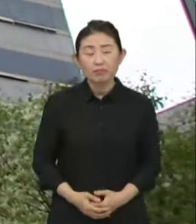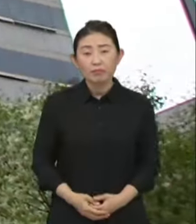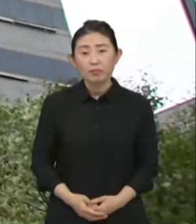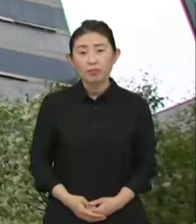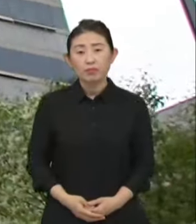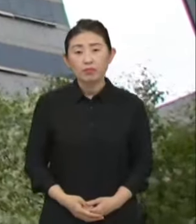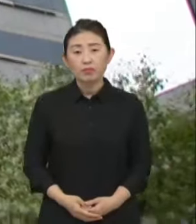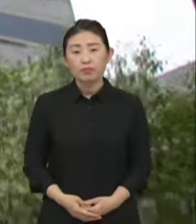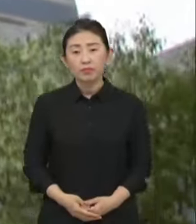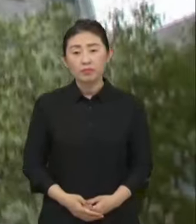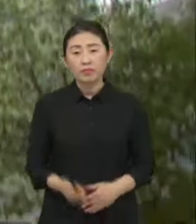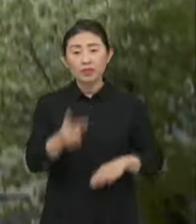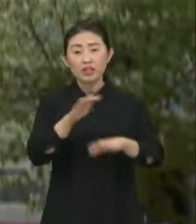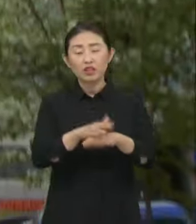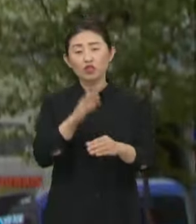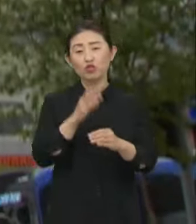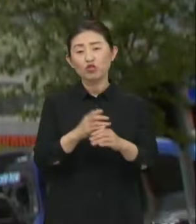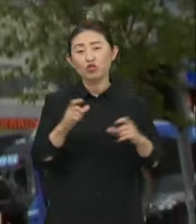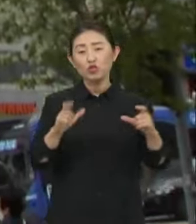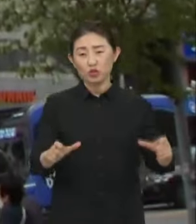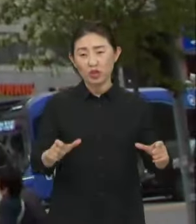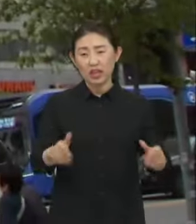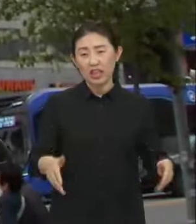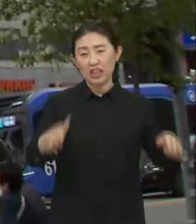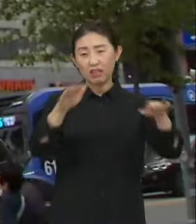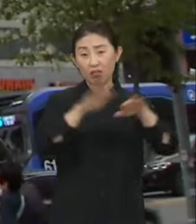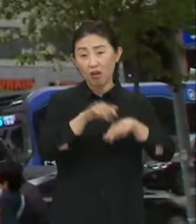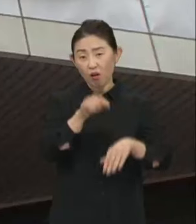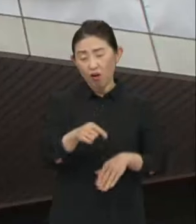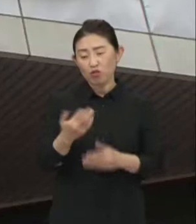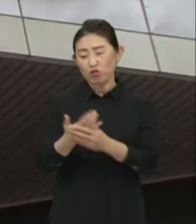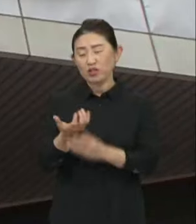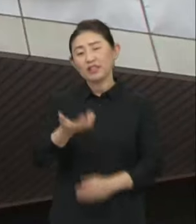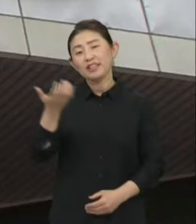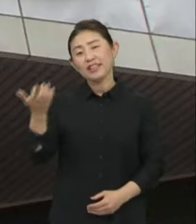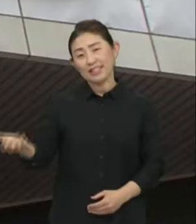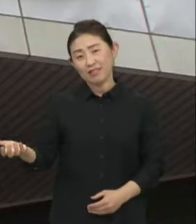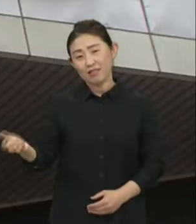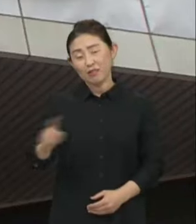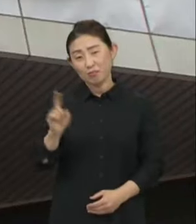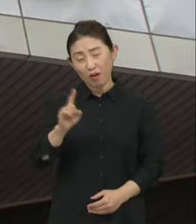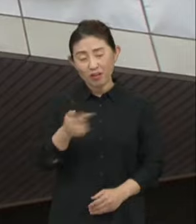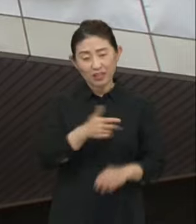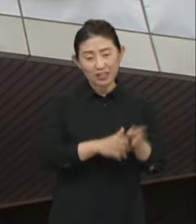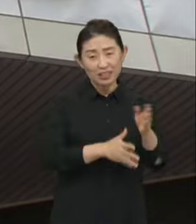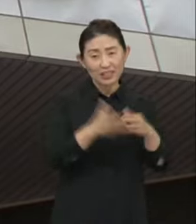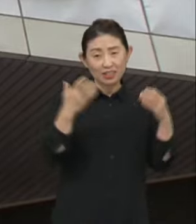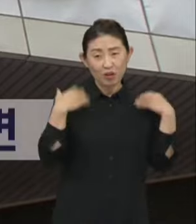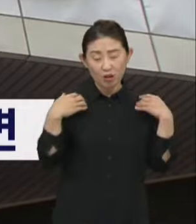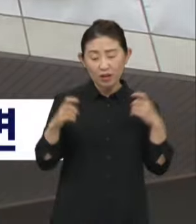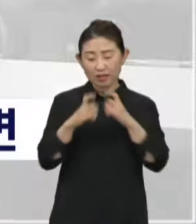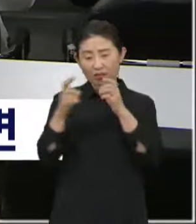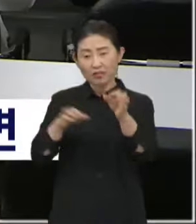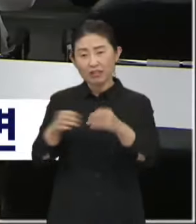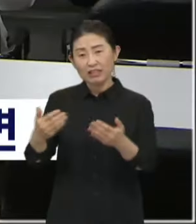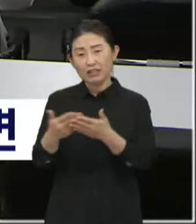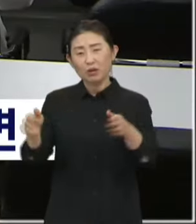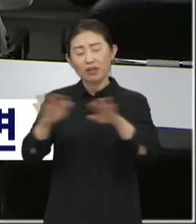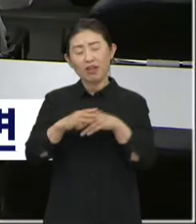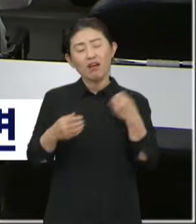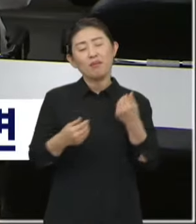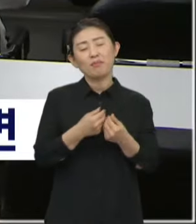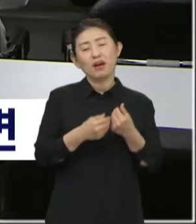기자입니다 대전 중구에 있는 사옥의 유성구 이전을 놓고 갈등을 빚었던 대전시와 소상공인 시장진흥공단